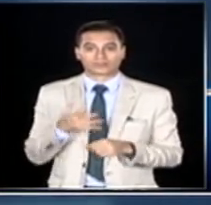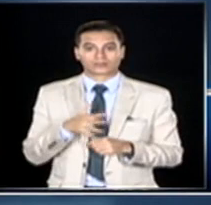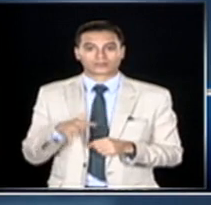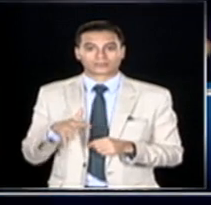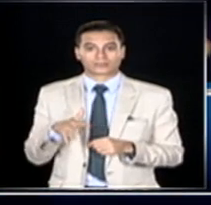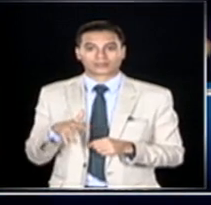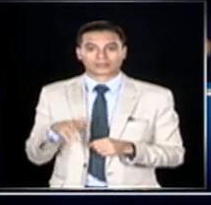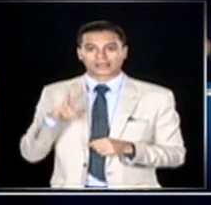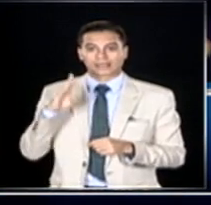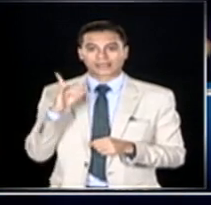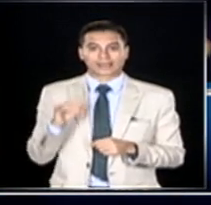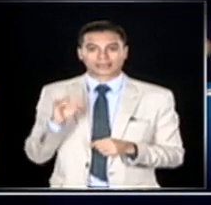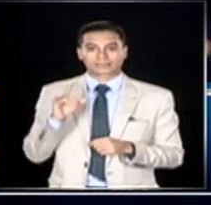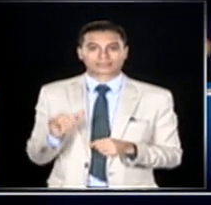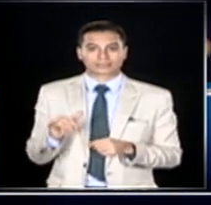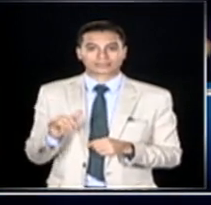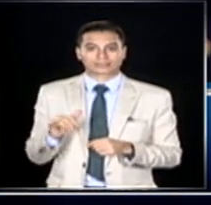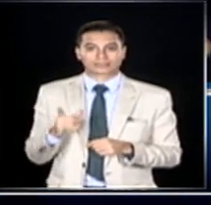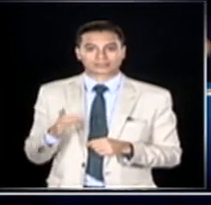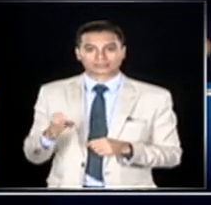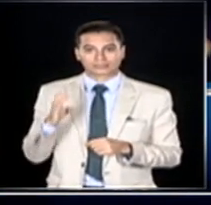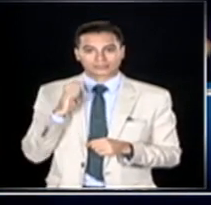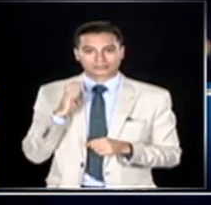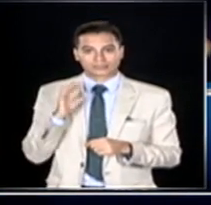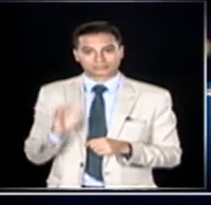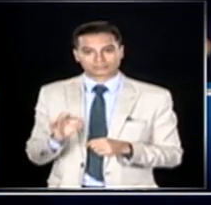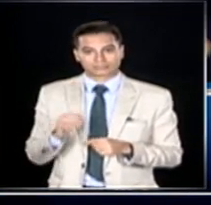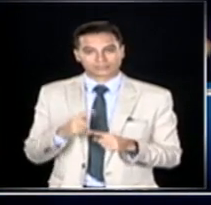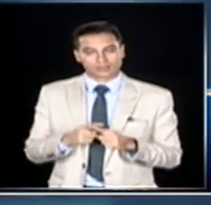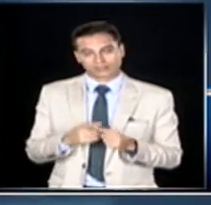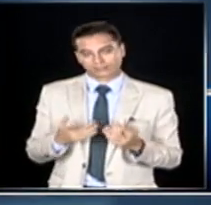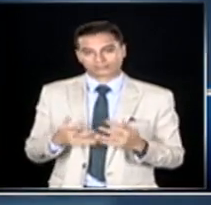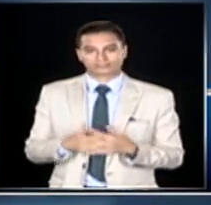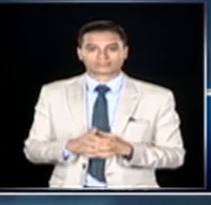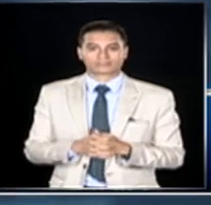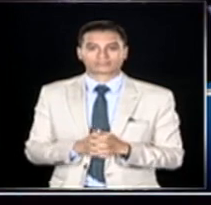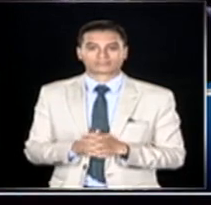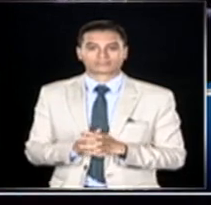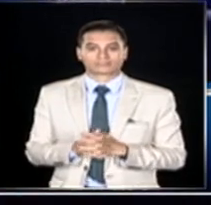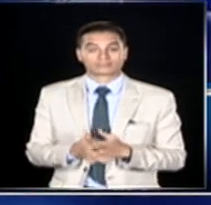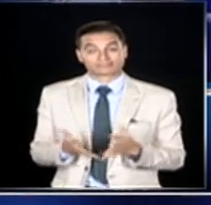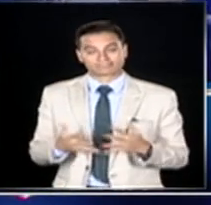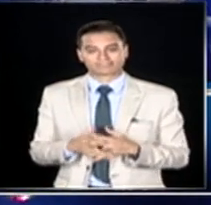البحر الكاريبي. البحر الكاريبي. طبعاً إجابة خاطئة.